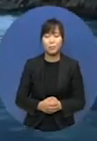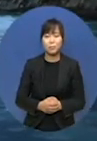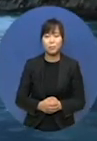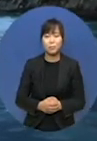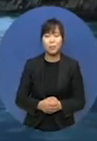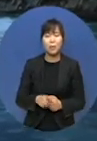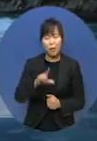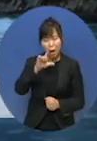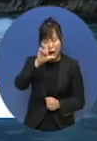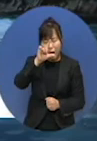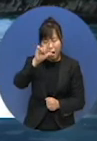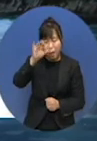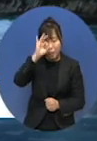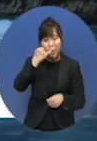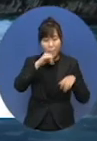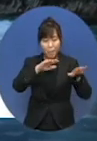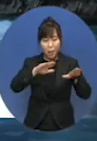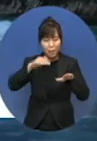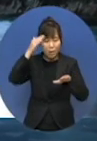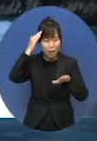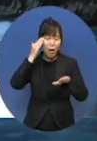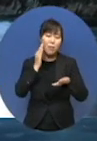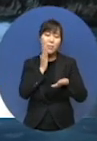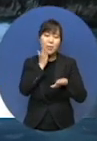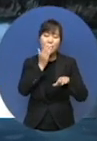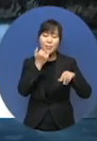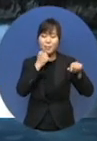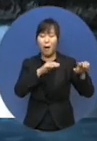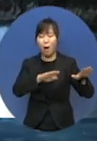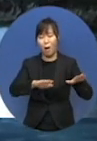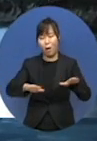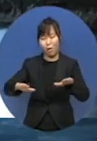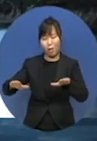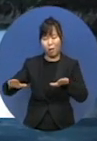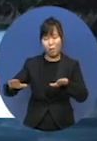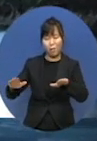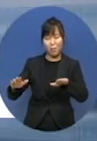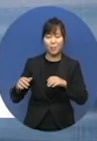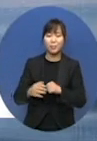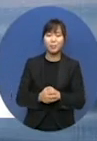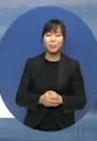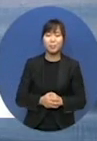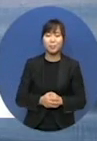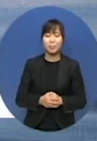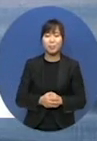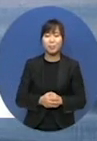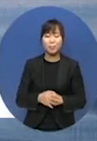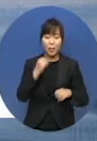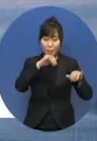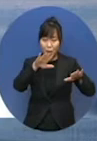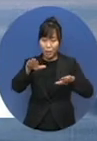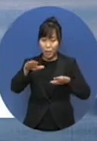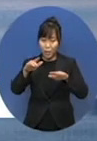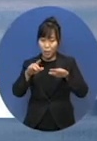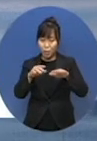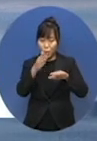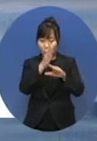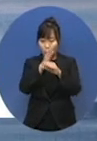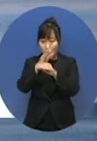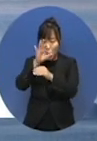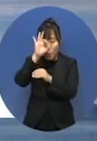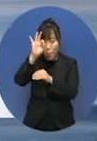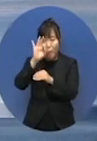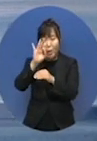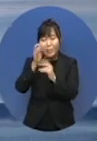저 멀리 보이는 바다는 검푸른색 물결로 장관을 이루고 있습니다. 바다 사이로 모습을 드러내는